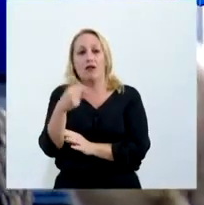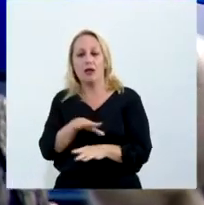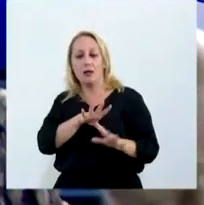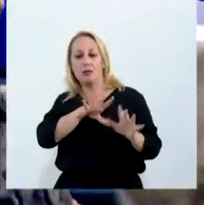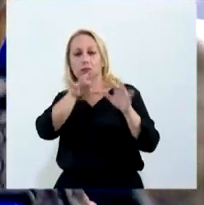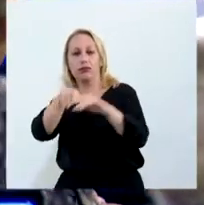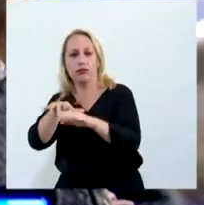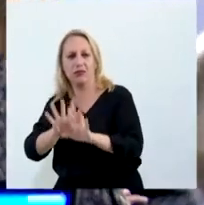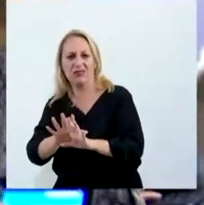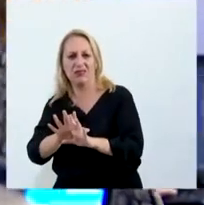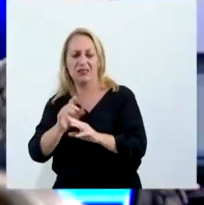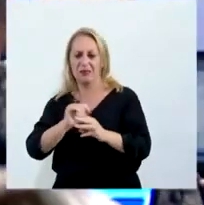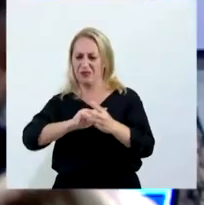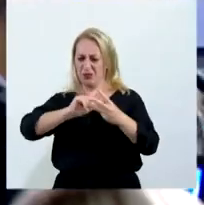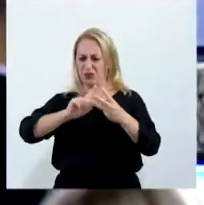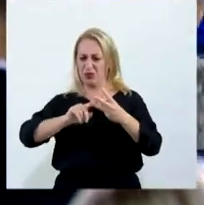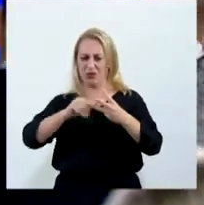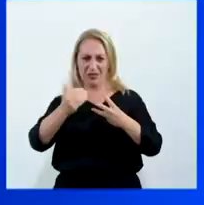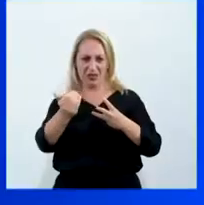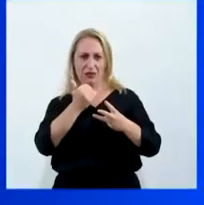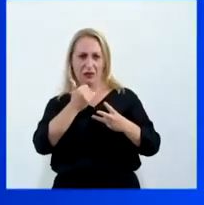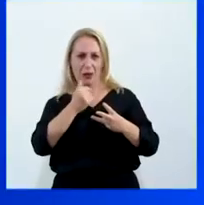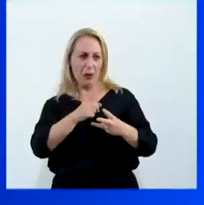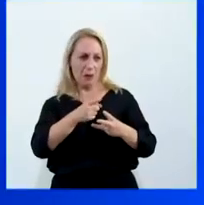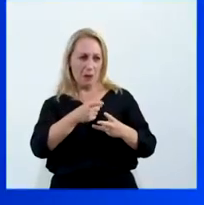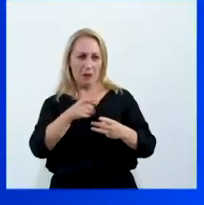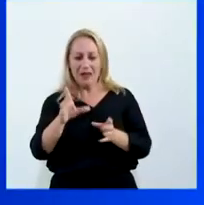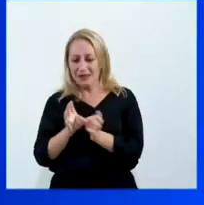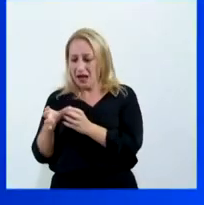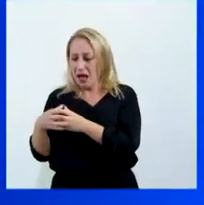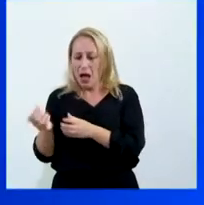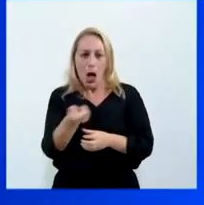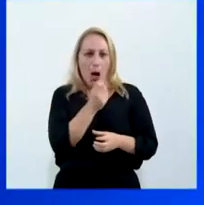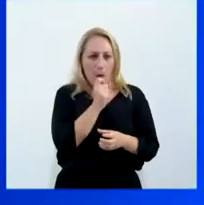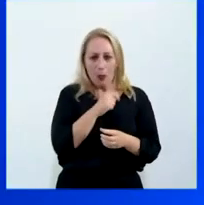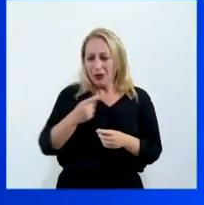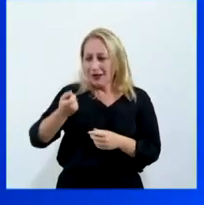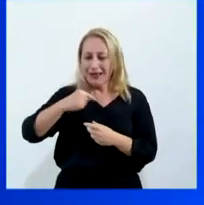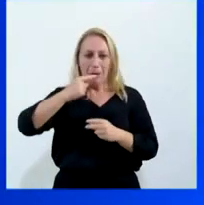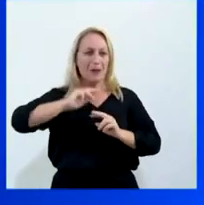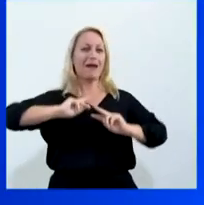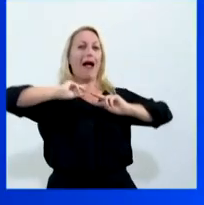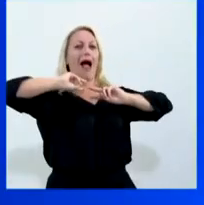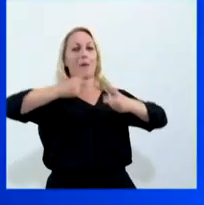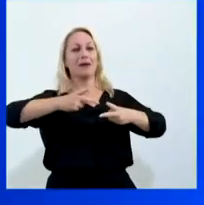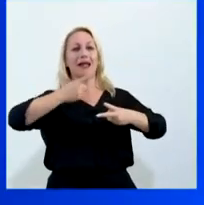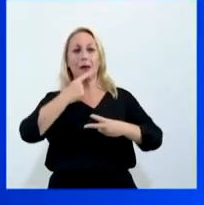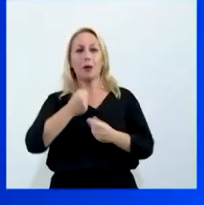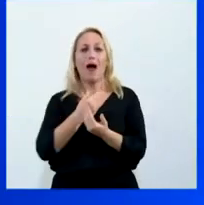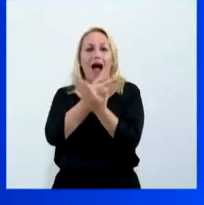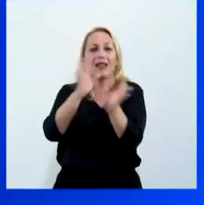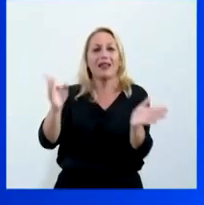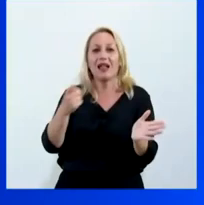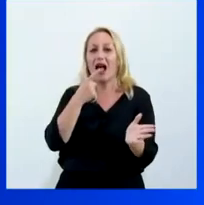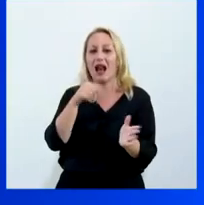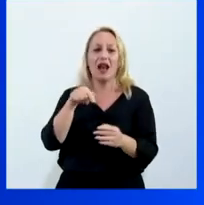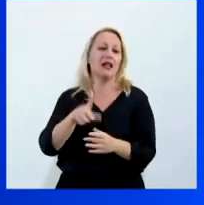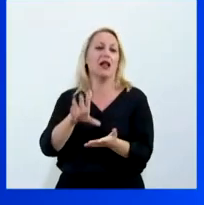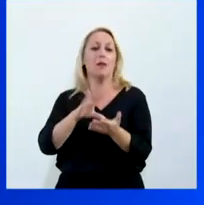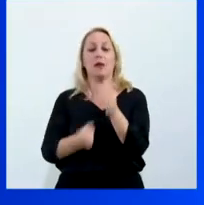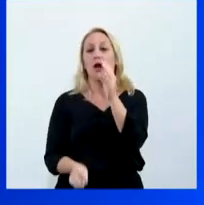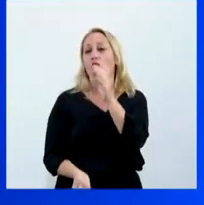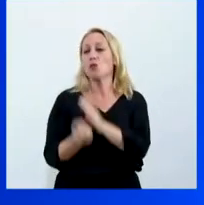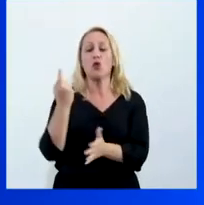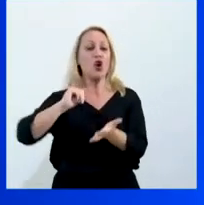τρίτο, νομίζω ότι την απάντηση δίνουν τα ίδια τα κόμματα. Κάποια κόμματα τα οποία έχουν τοποθετηθεί ανοιχτά κατά των